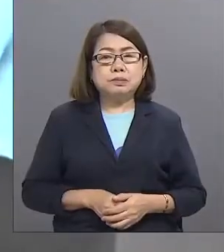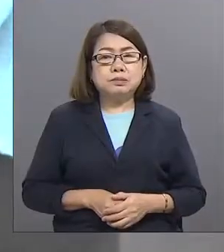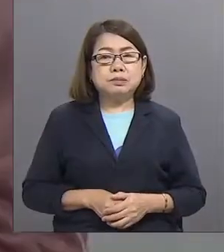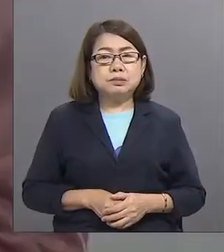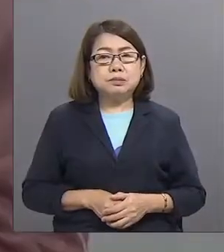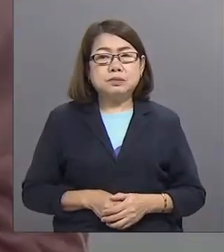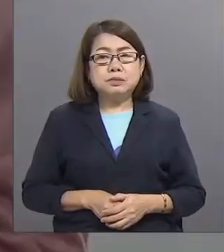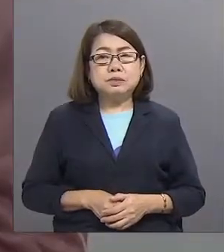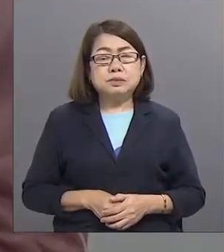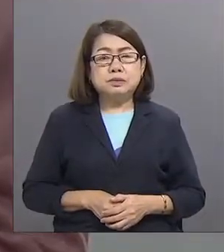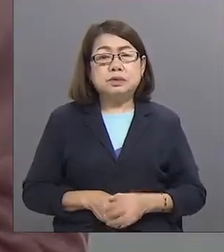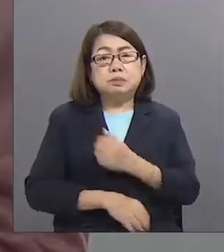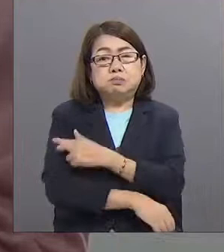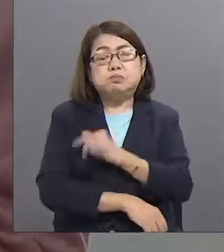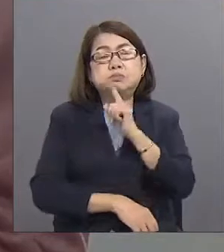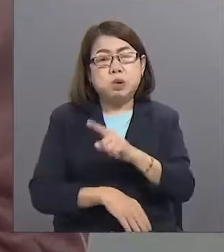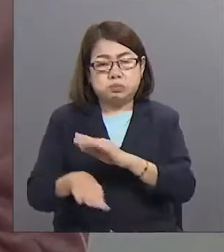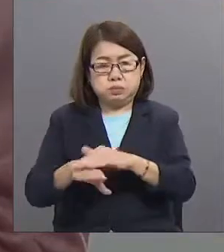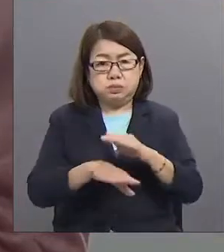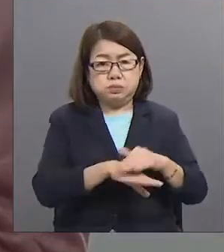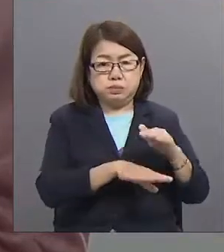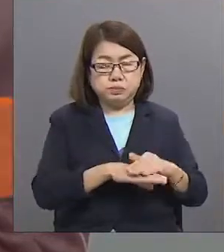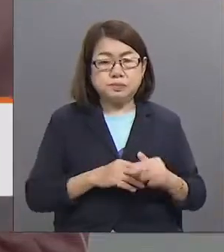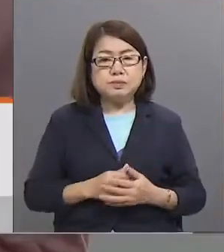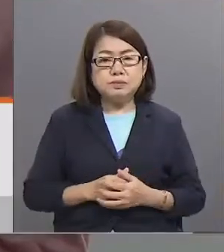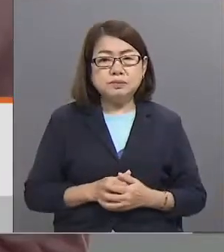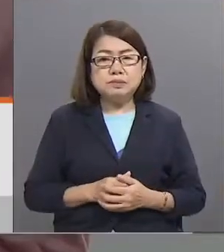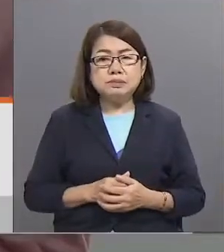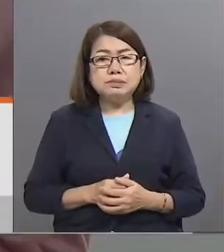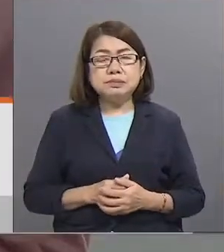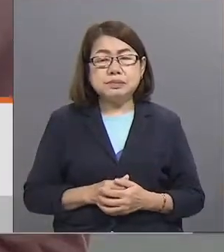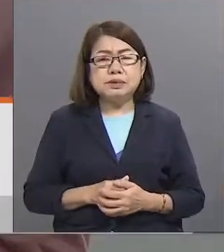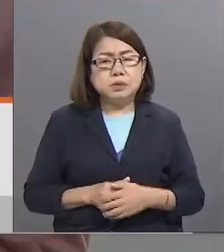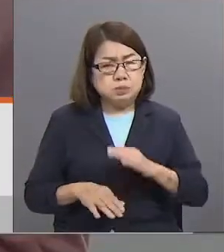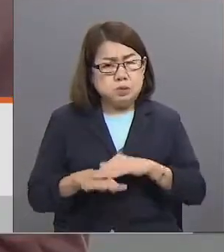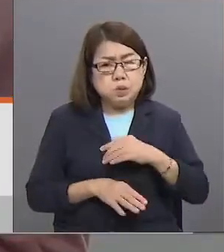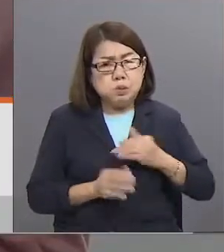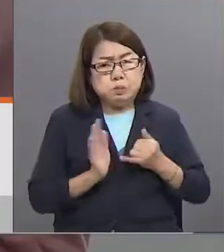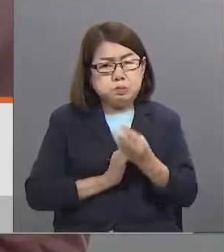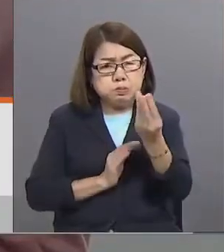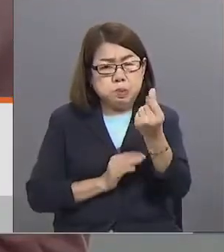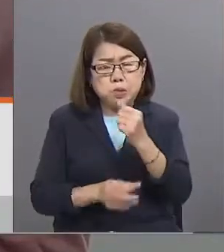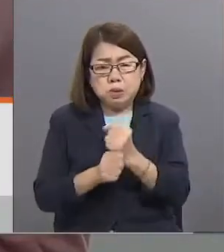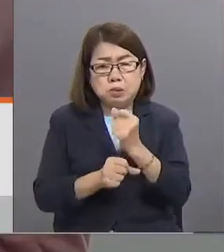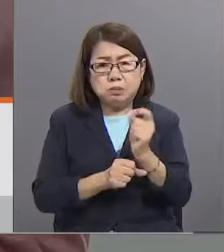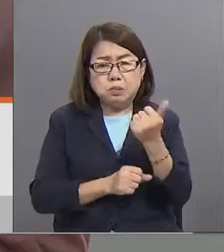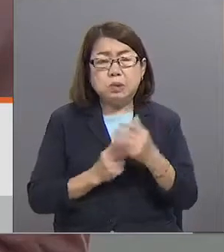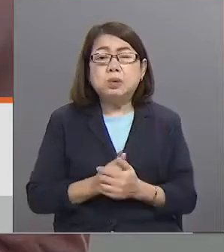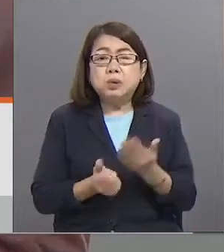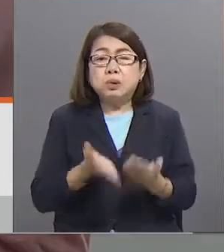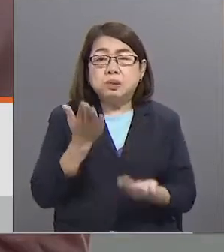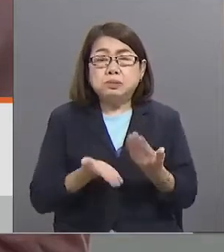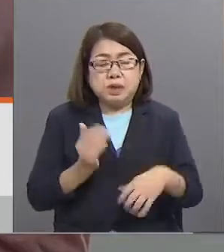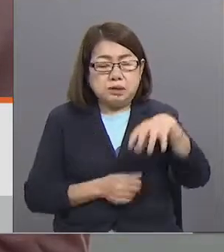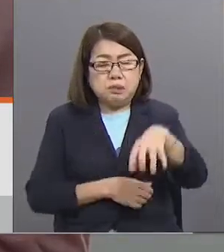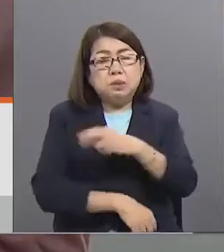เราได้เน้นย้ำไปยังทีมนะครับนะทีมของสอบสวนเคลื่อนที่เร็วนะฮะของทางหน่วยงานไม่ว่าจะเป็นของโรงพยาบ